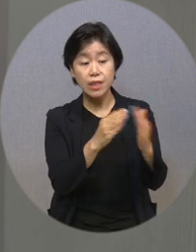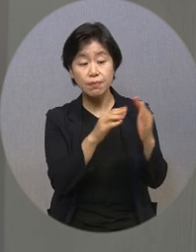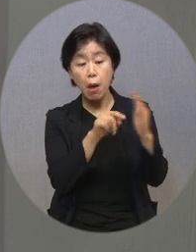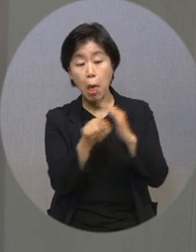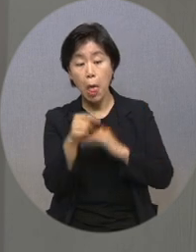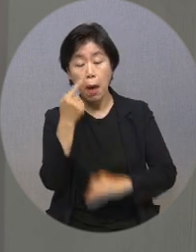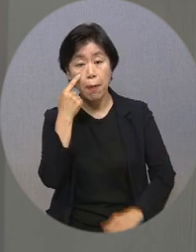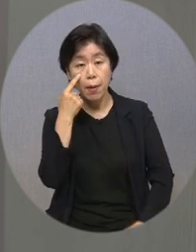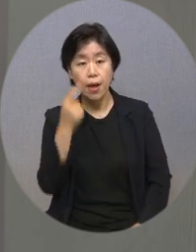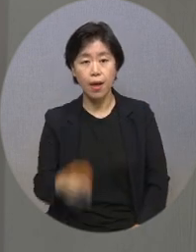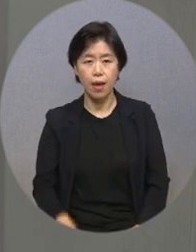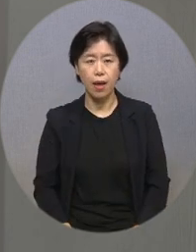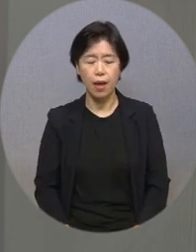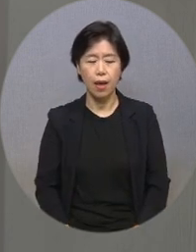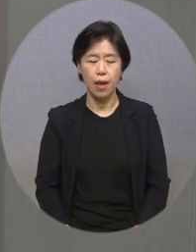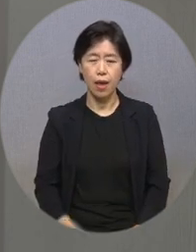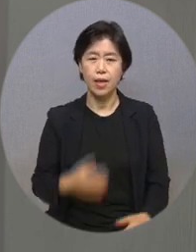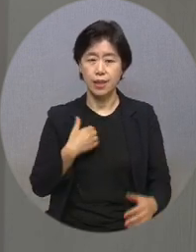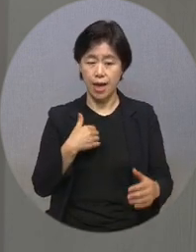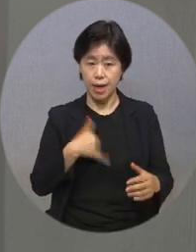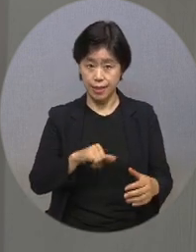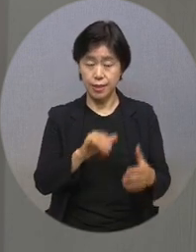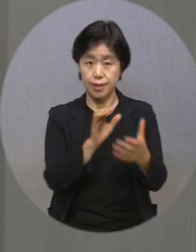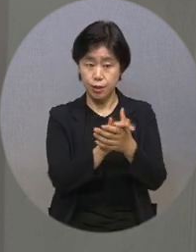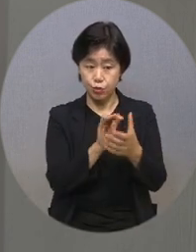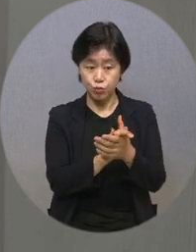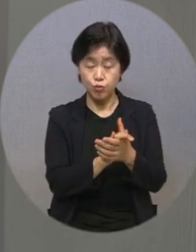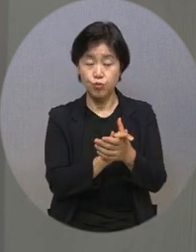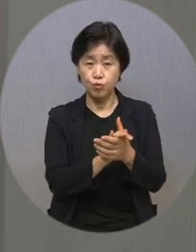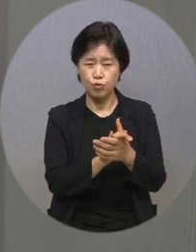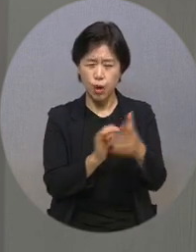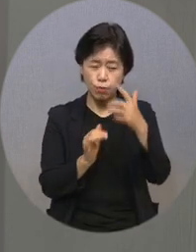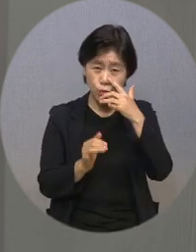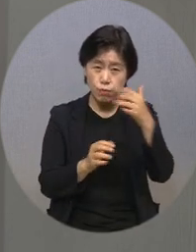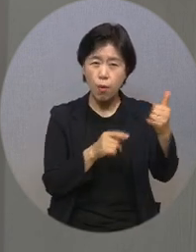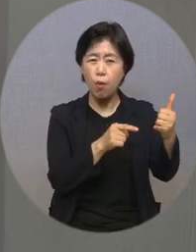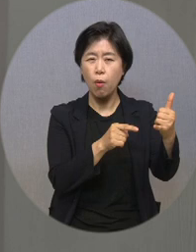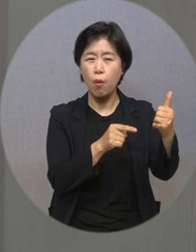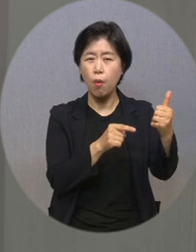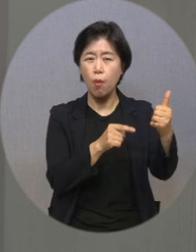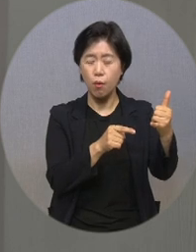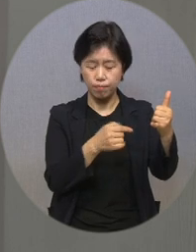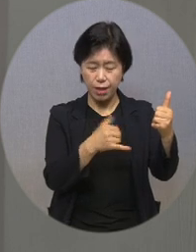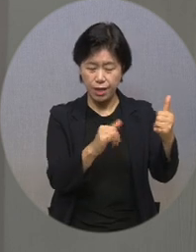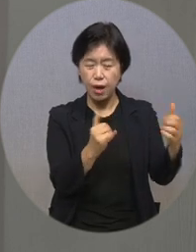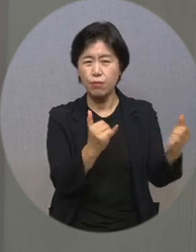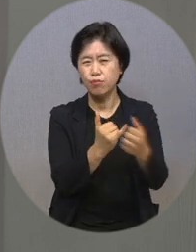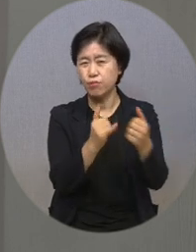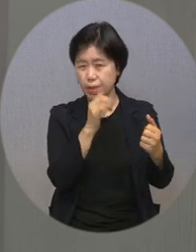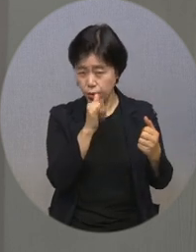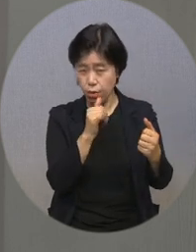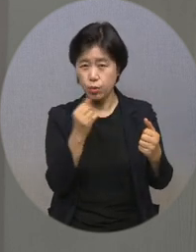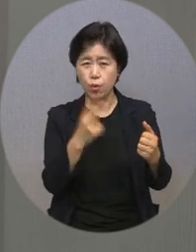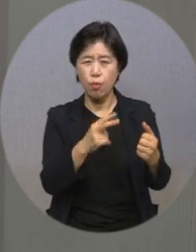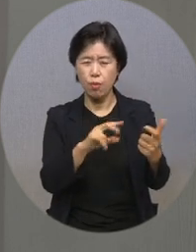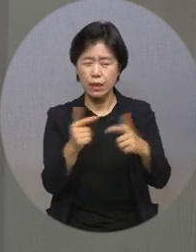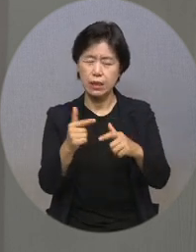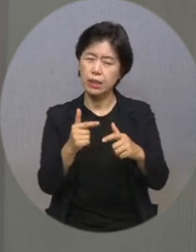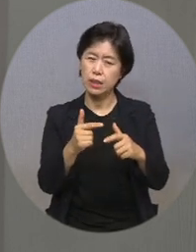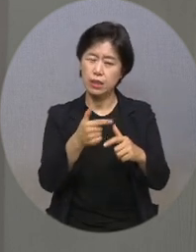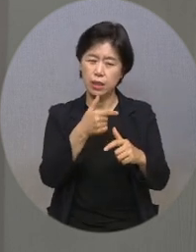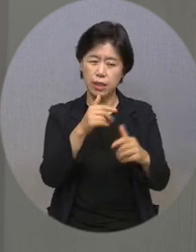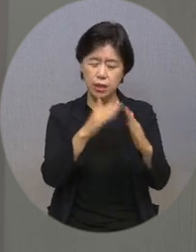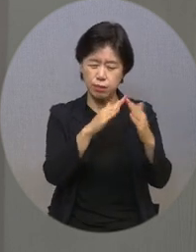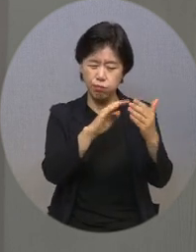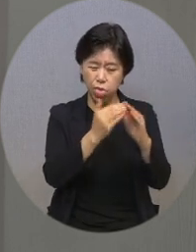아이가 부모나 어떤 다른 분들로부터 학대를 받는 그런 아이들도 있을 거예요.